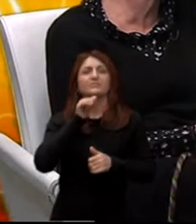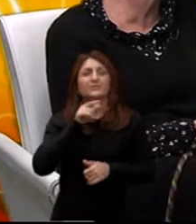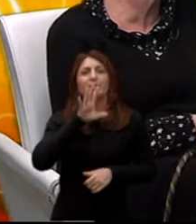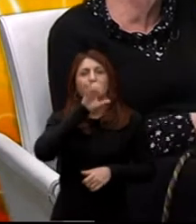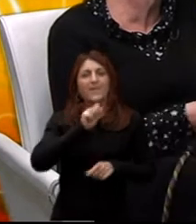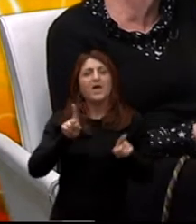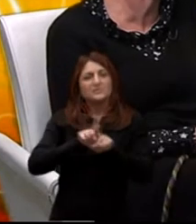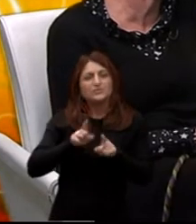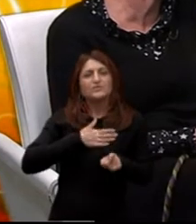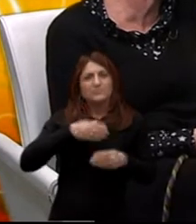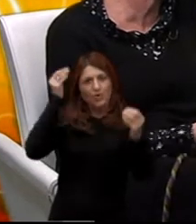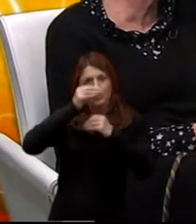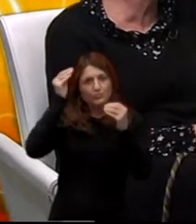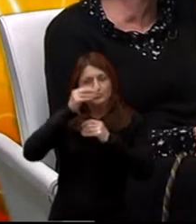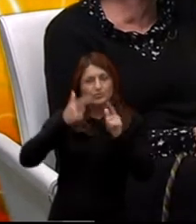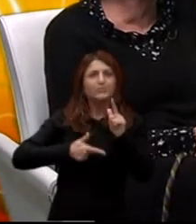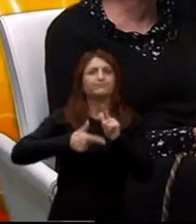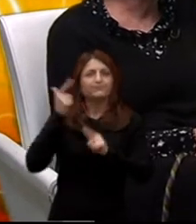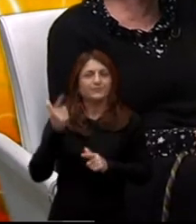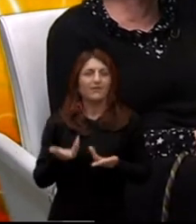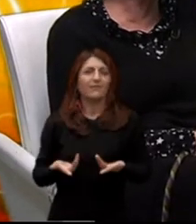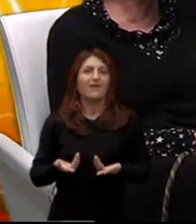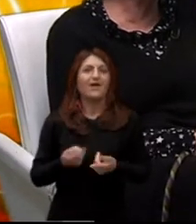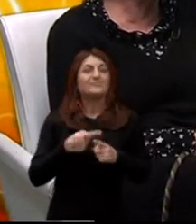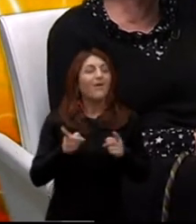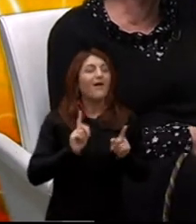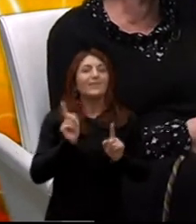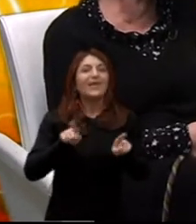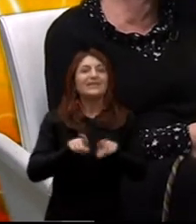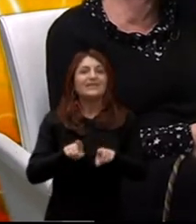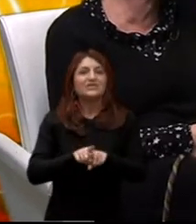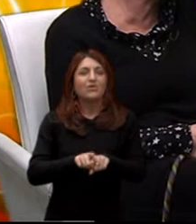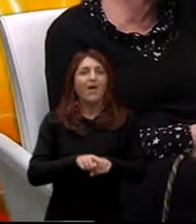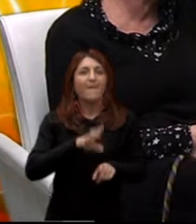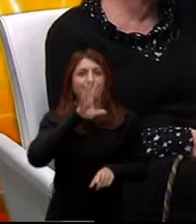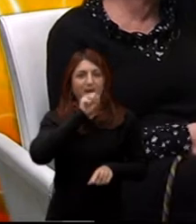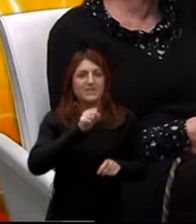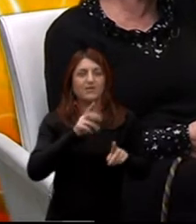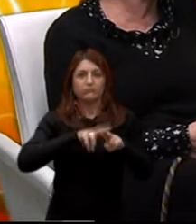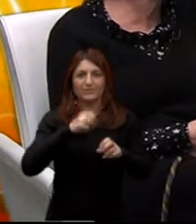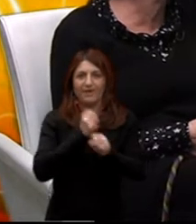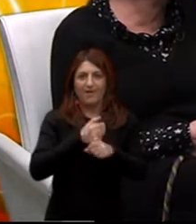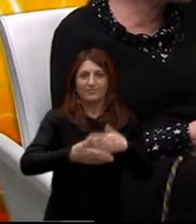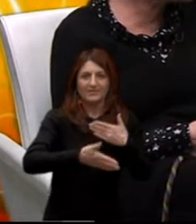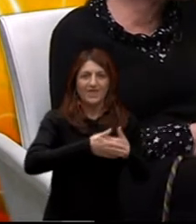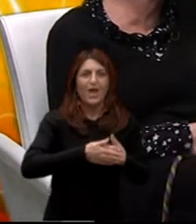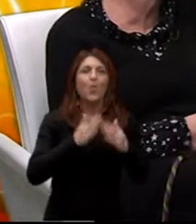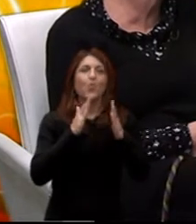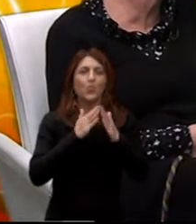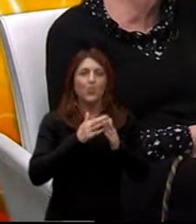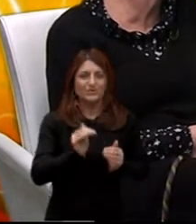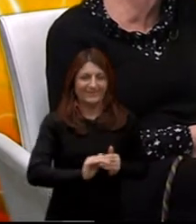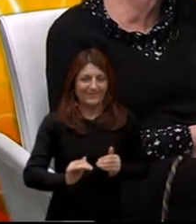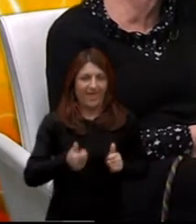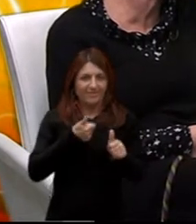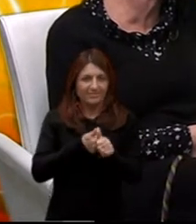takvu obuku za tu namjenu, jer je ipak razlika da li će pas raditi sa jednim djetetom kod kuće, da li će